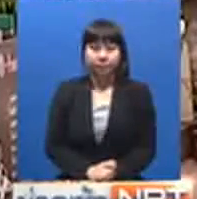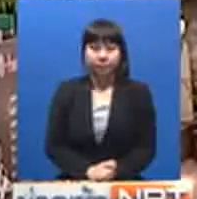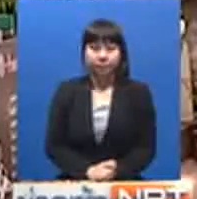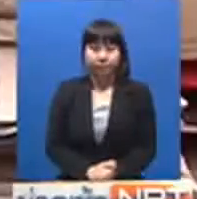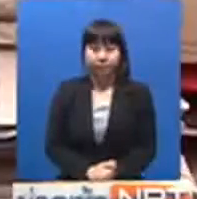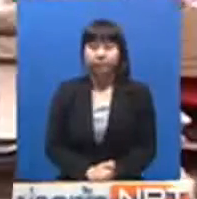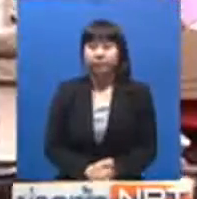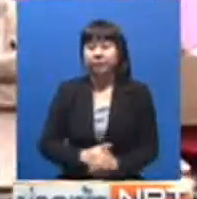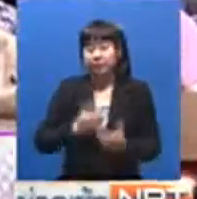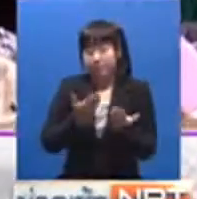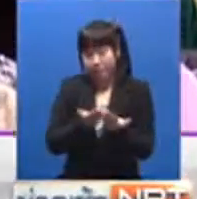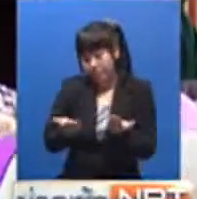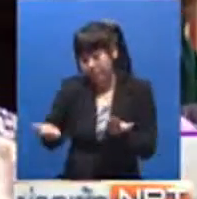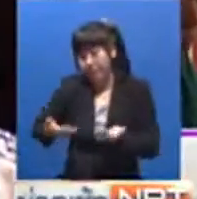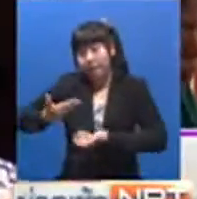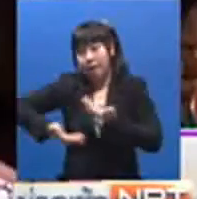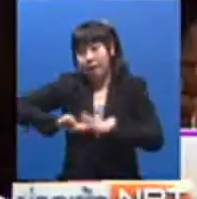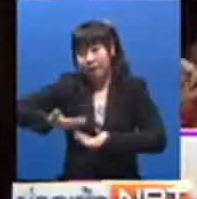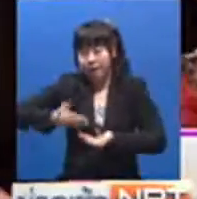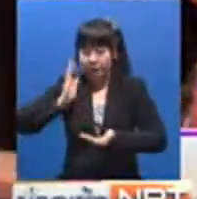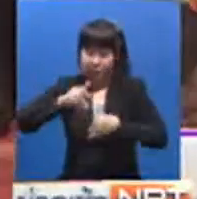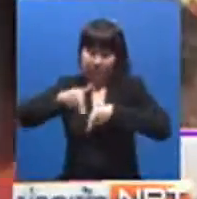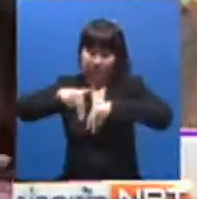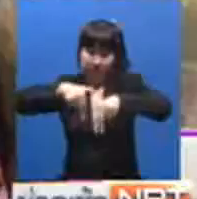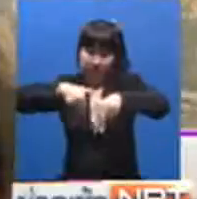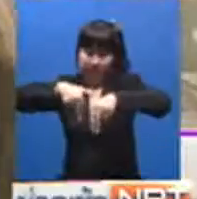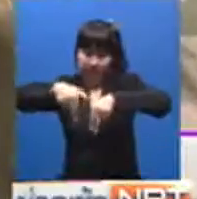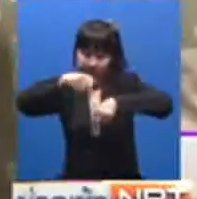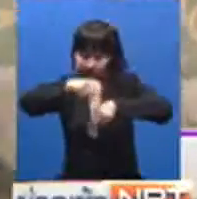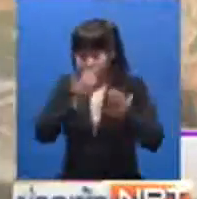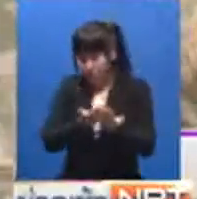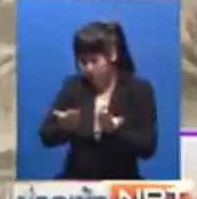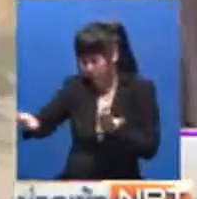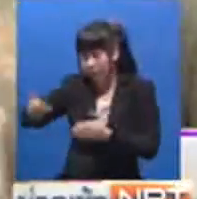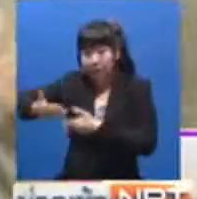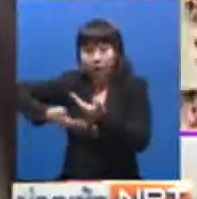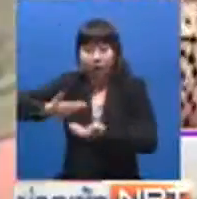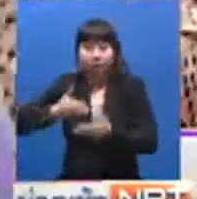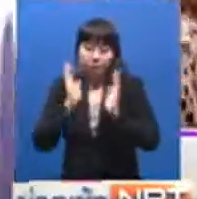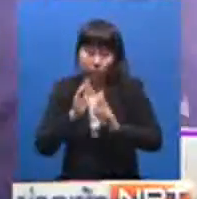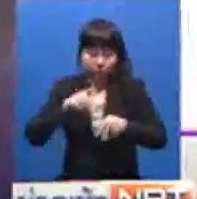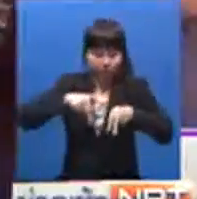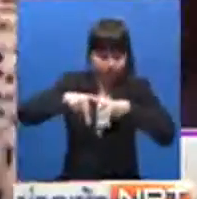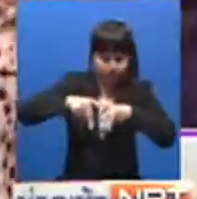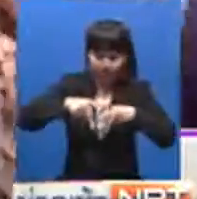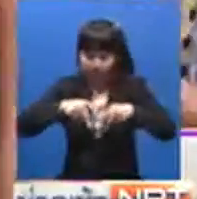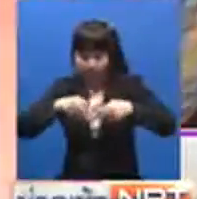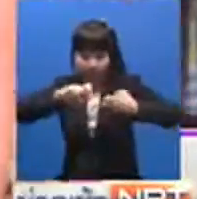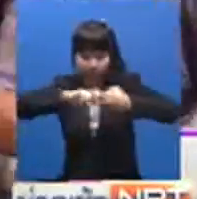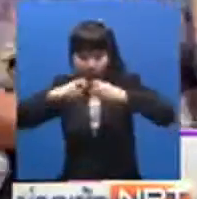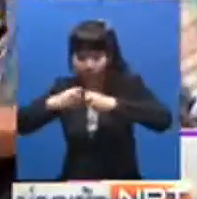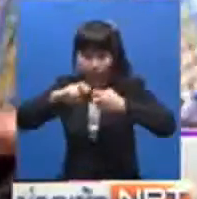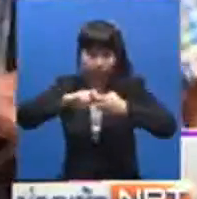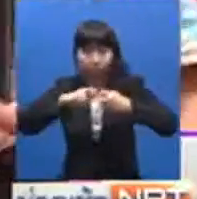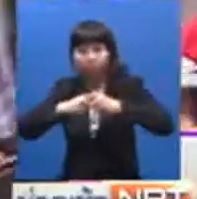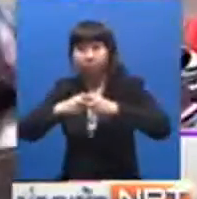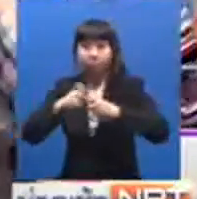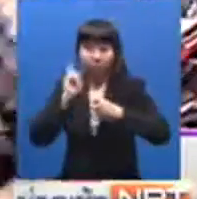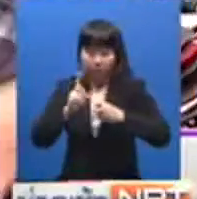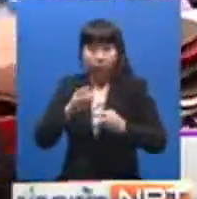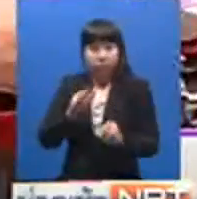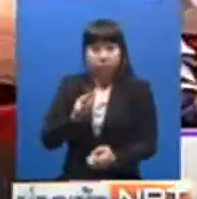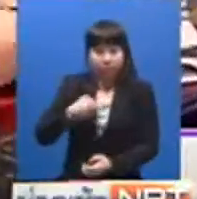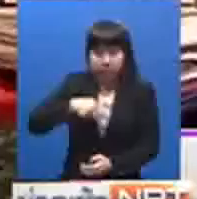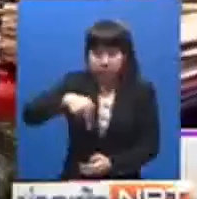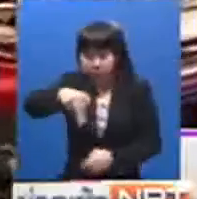แผงค้าที่วางเรียงรายอยู่บนทางเท้าที่เห็นอยู่นี้กําลังกลายเป็นปัญหาให้กับคนเดินเท้าที่สัญจรไปมาและมีความจำเป็นที่จะต้อง